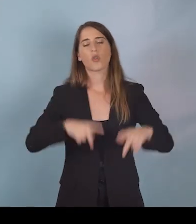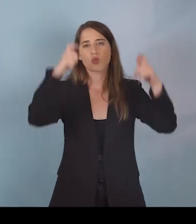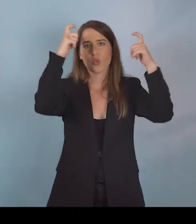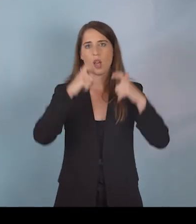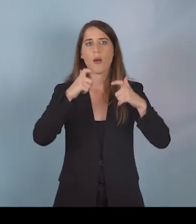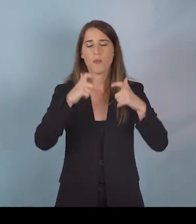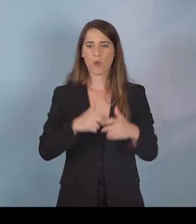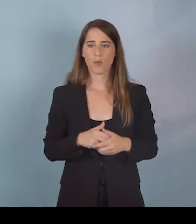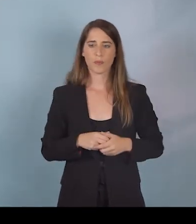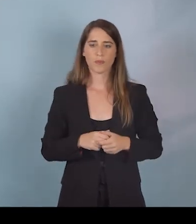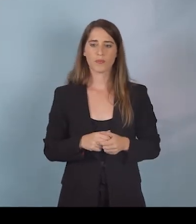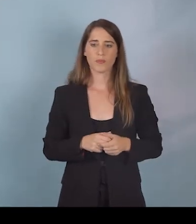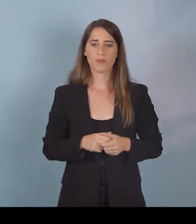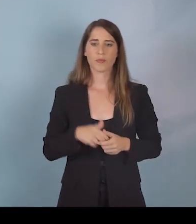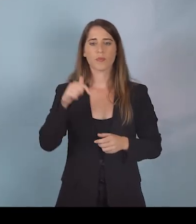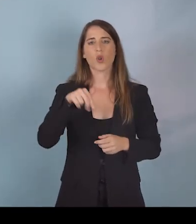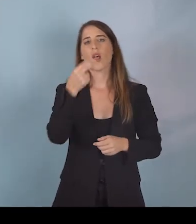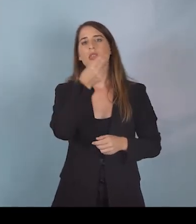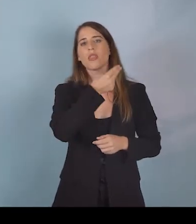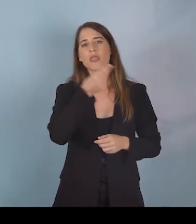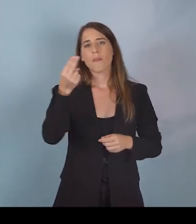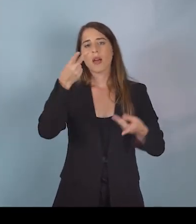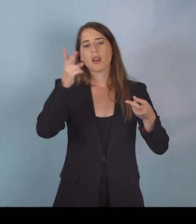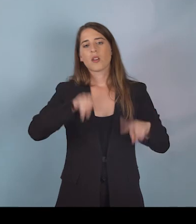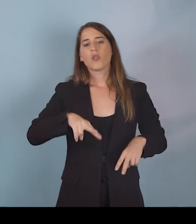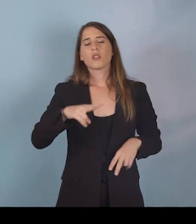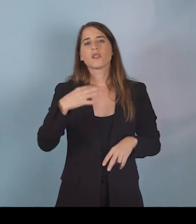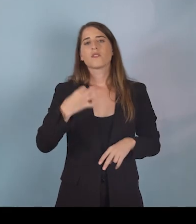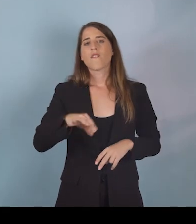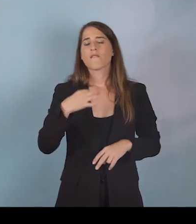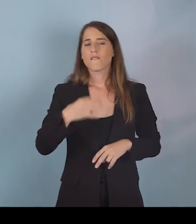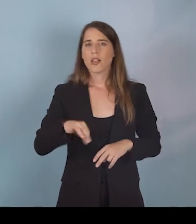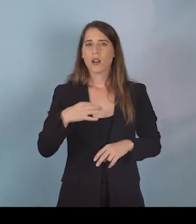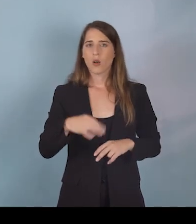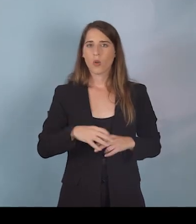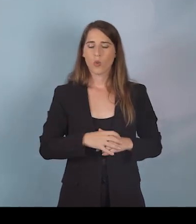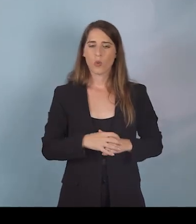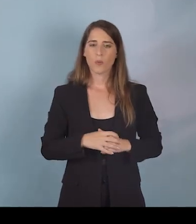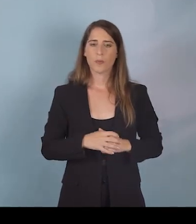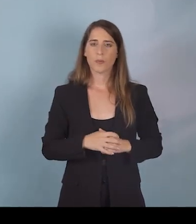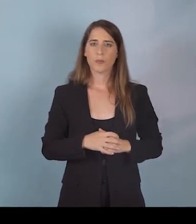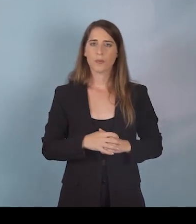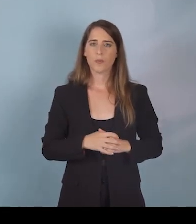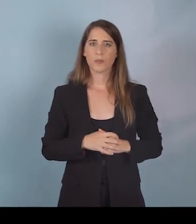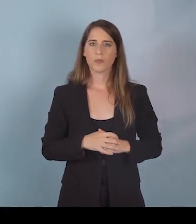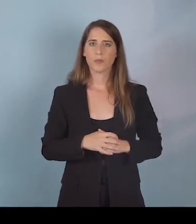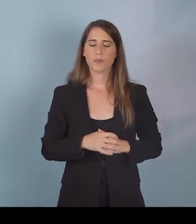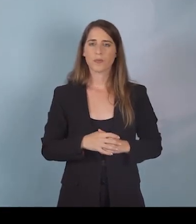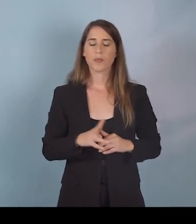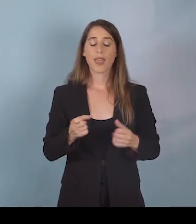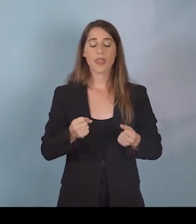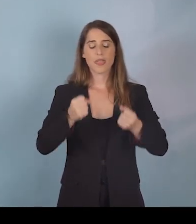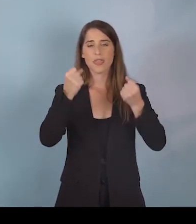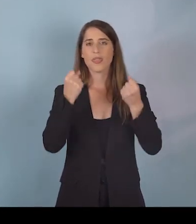μια χώρα που το δίκαιο το επιτρέπει. Όσο τώρα αφορά τα θέματα αναγνώρισης φύλου,